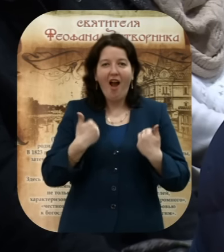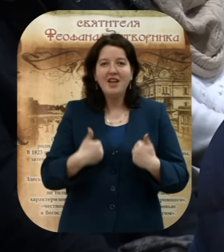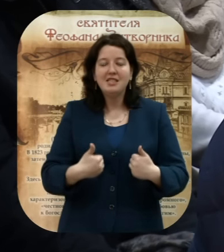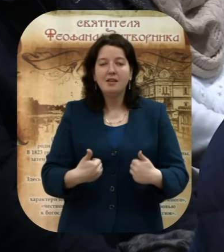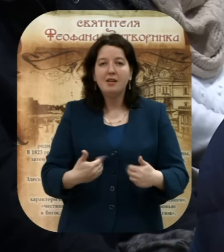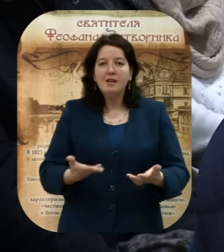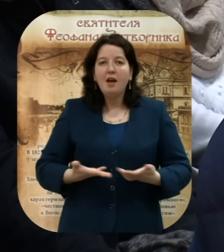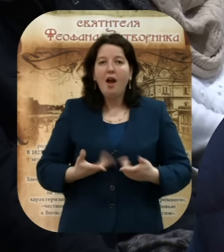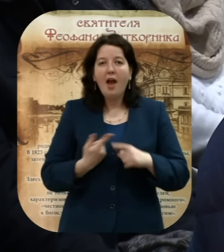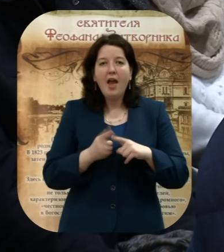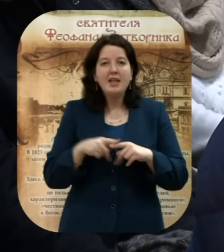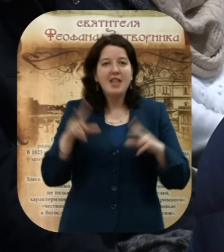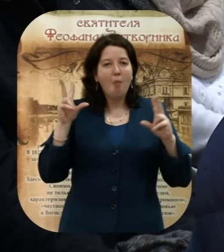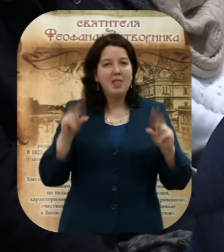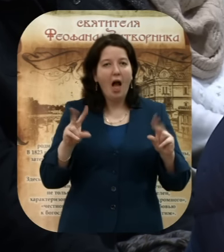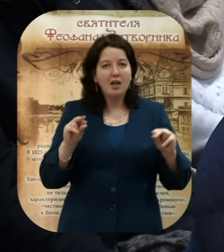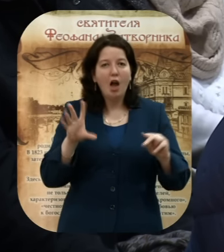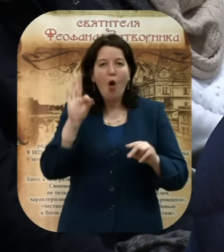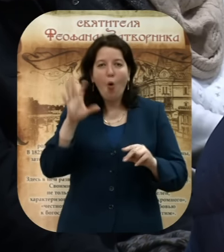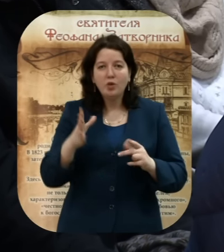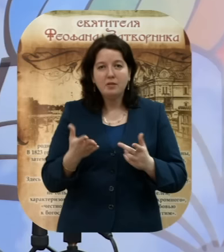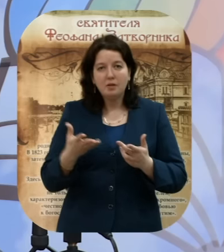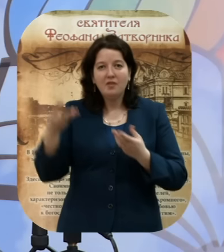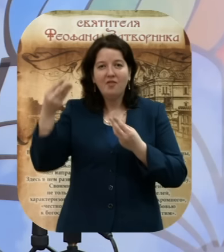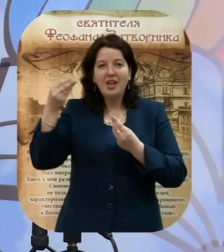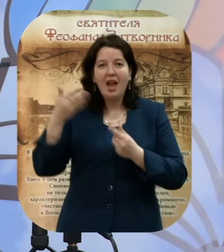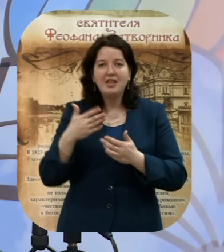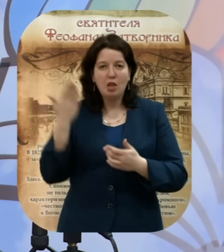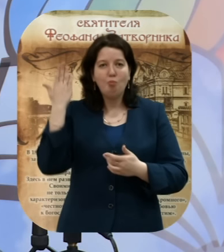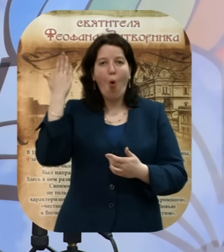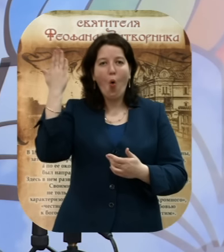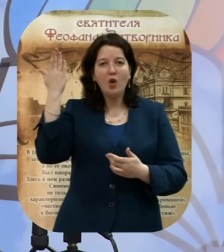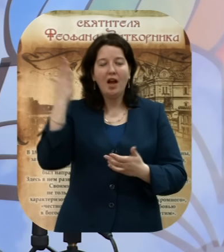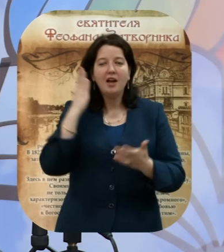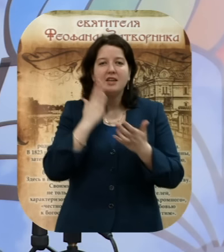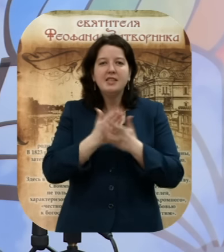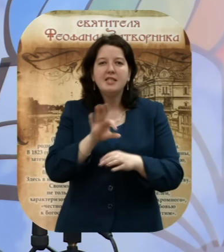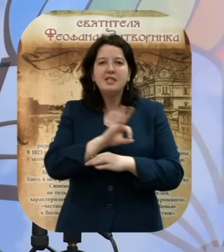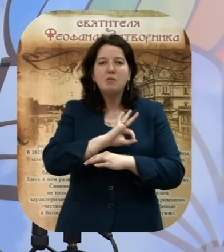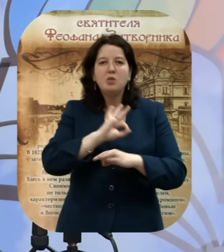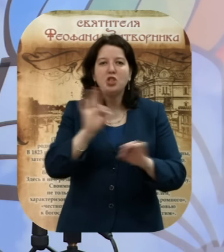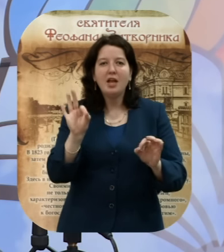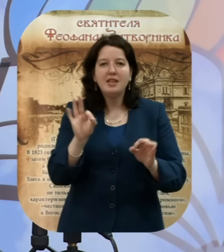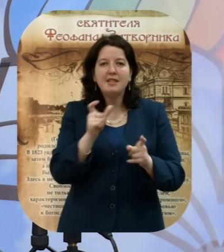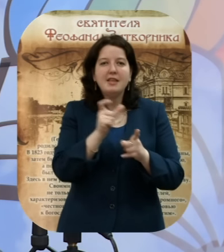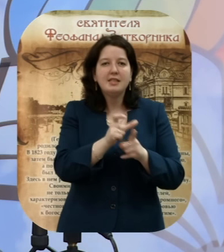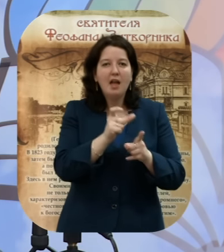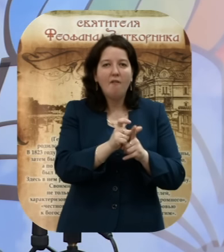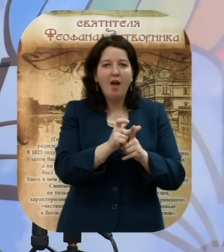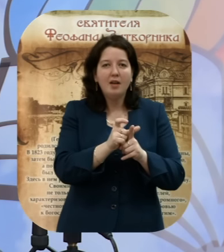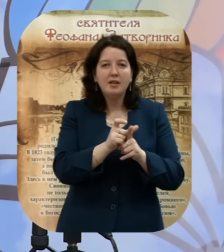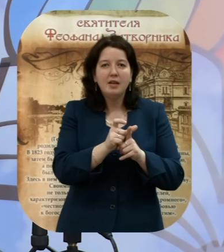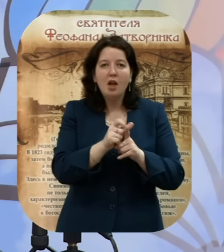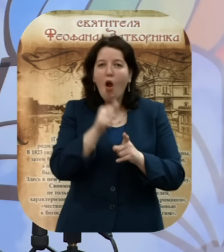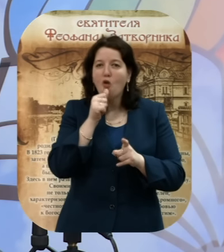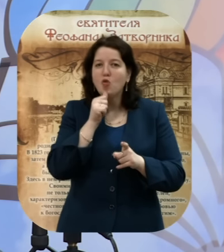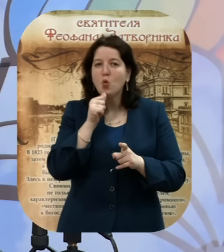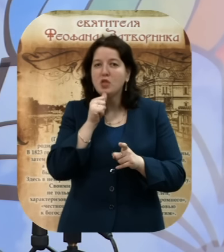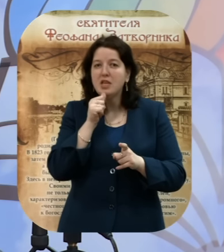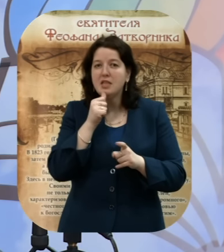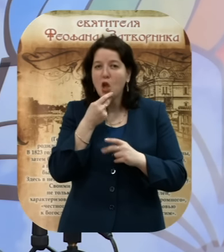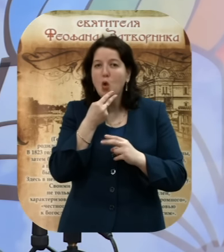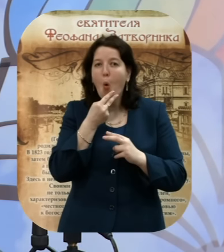от переживания самого Бога. Как вы знаете, есть замечательные слова: «Вкусите и видите,